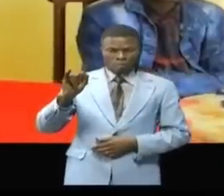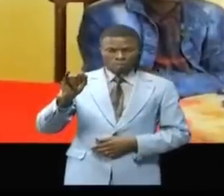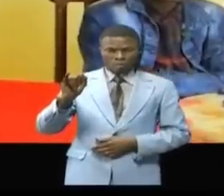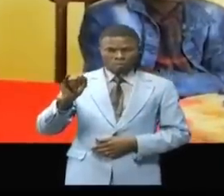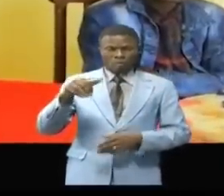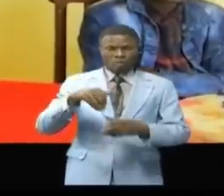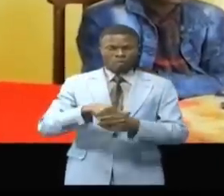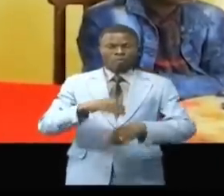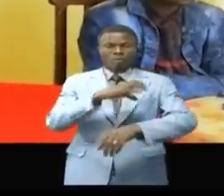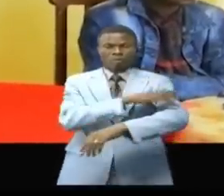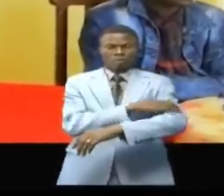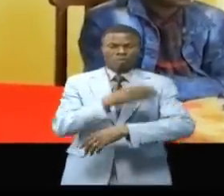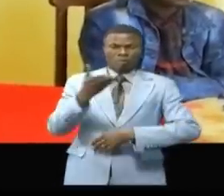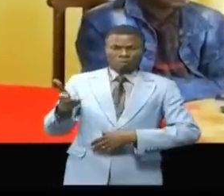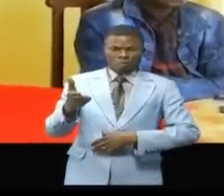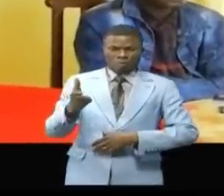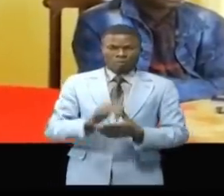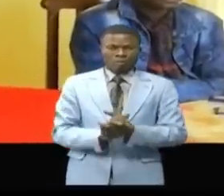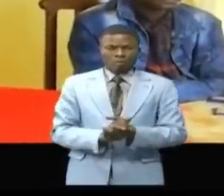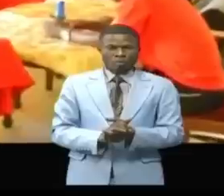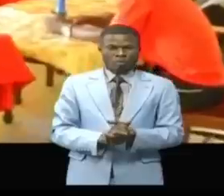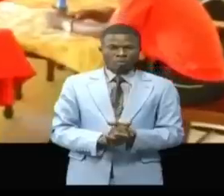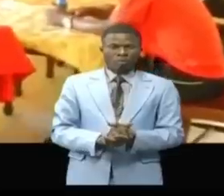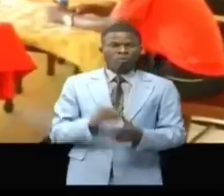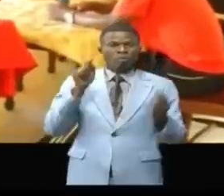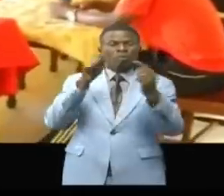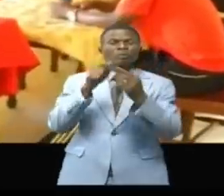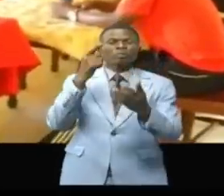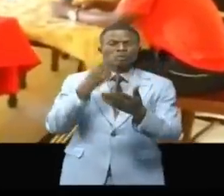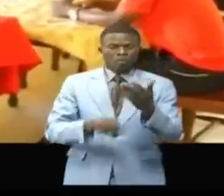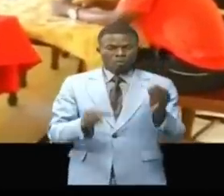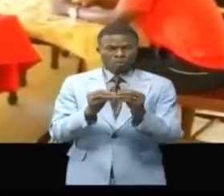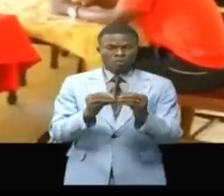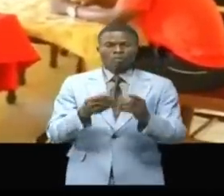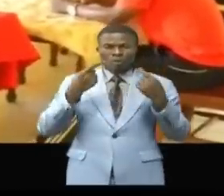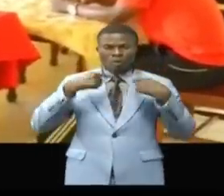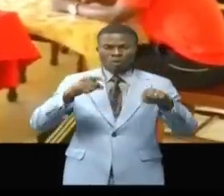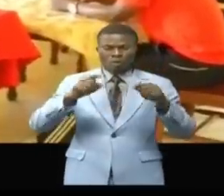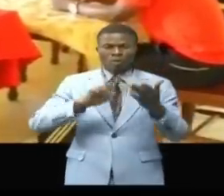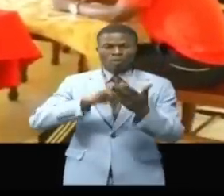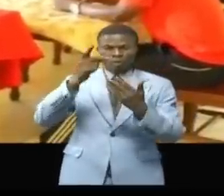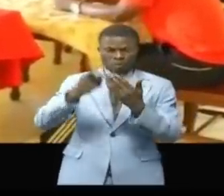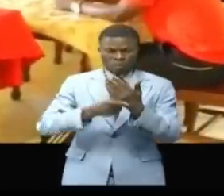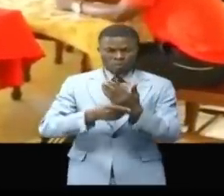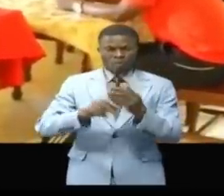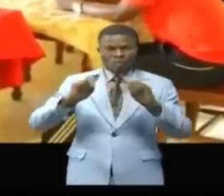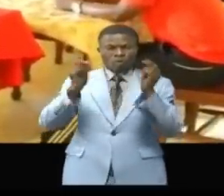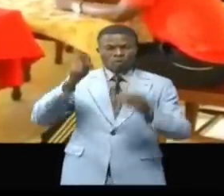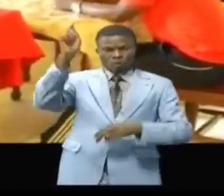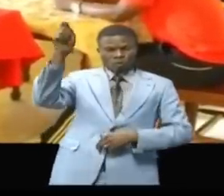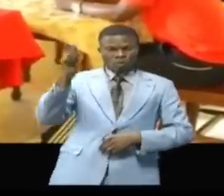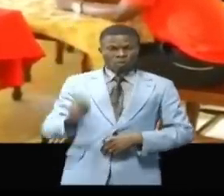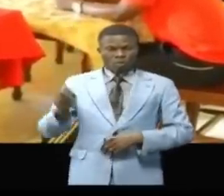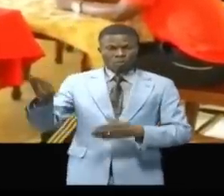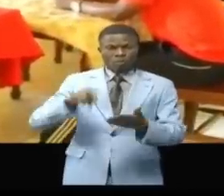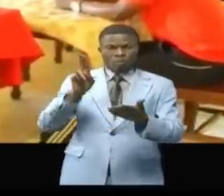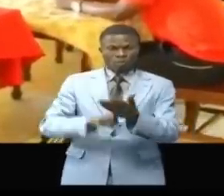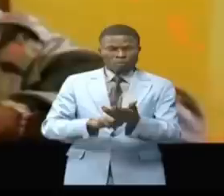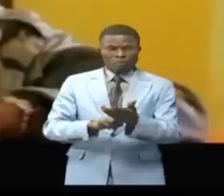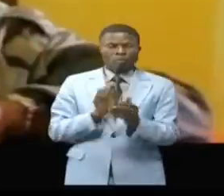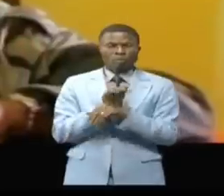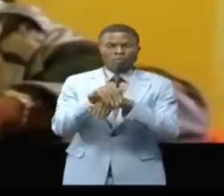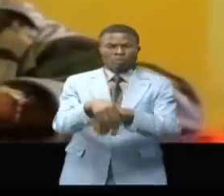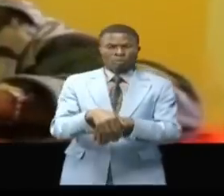chef-lieu de la chefferie de Basili. Objectif, rappeler à l'ordre ces groupes armés signataires d'actes